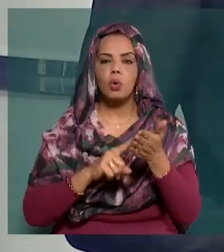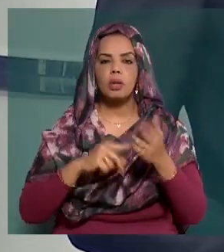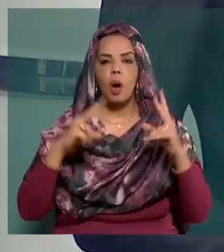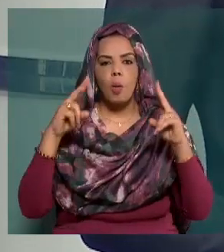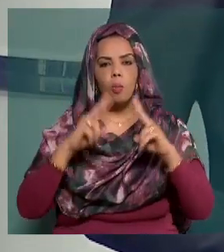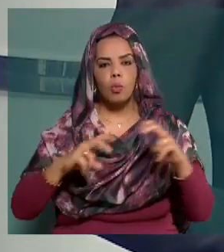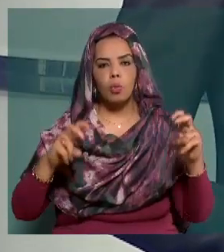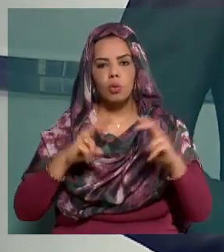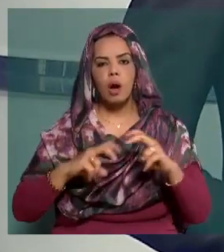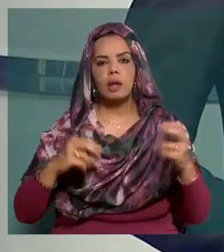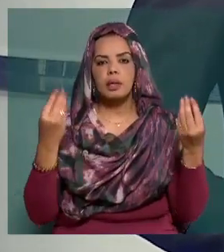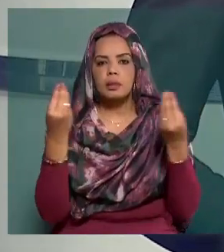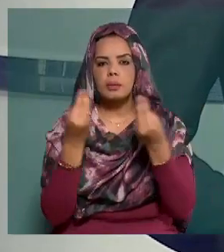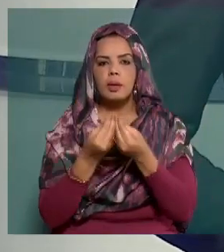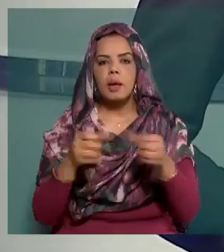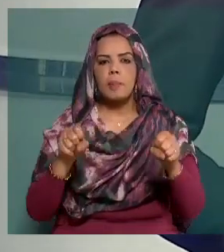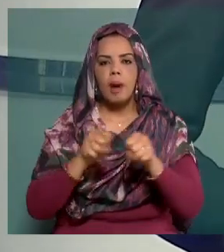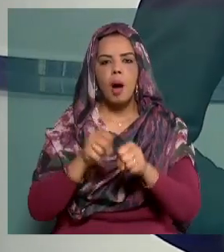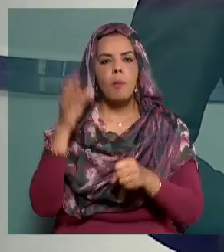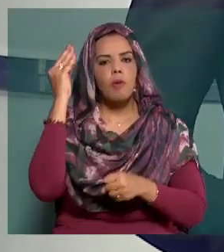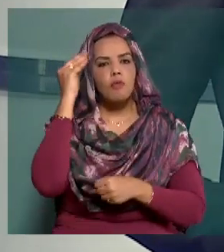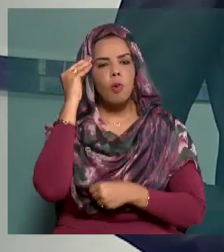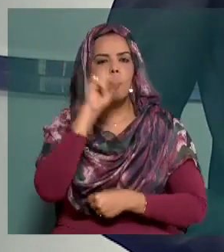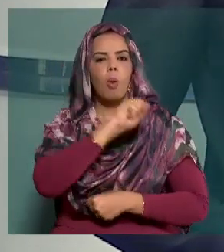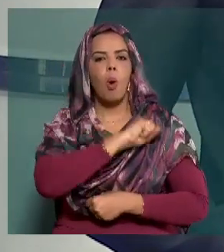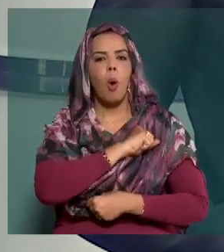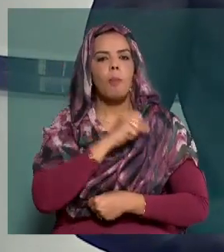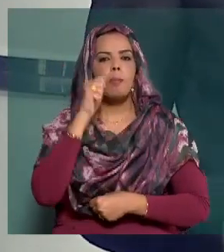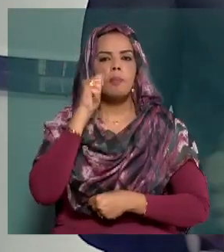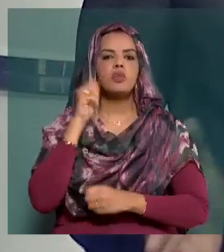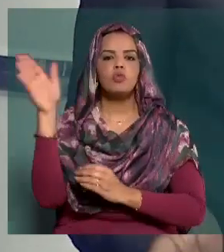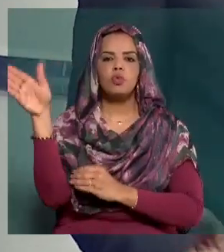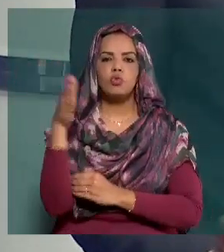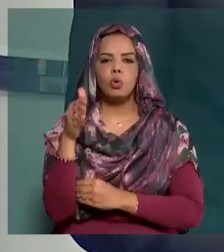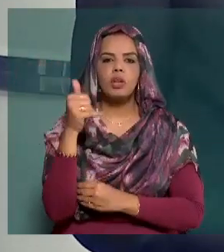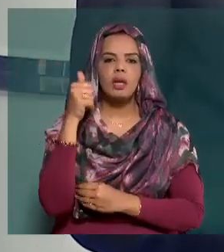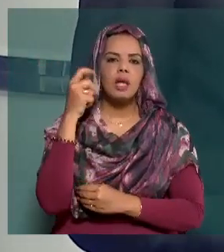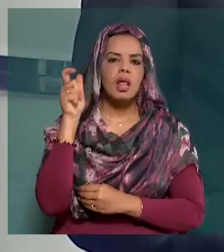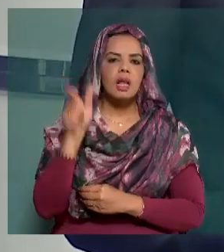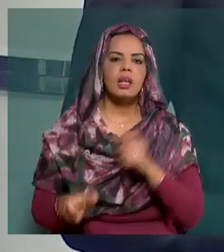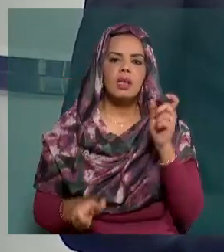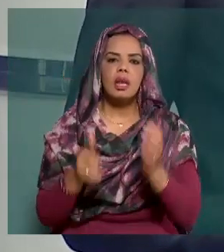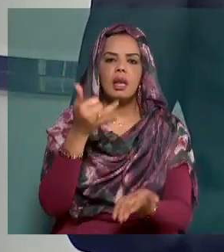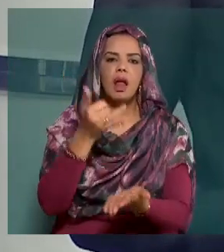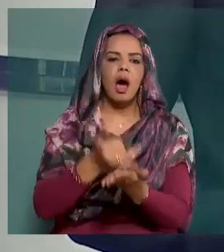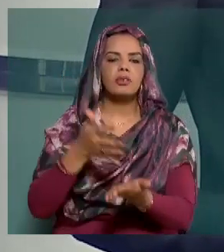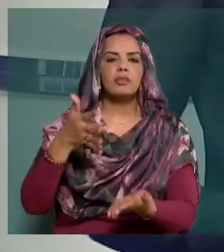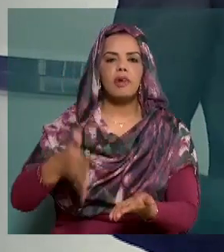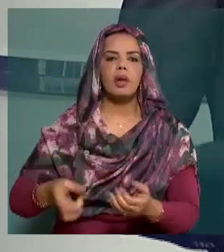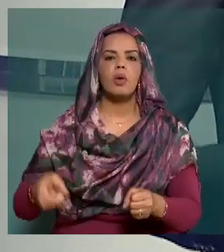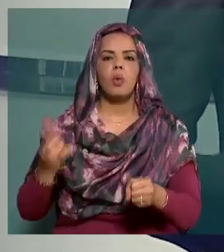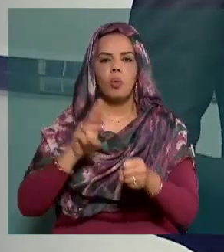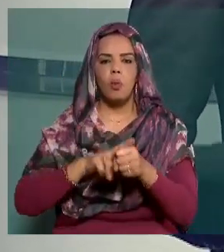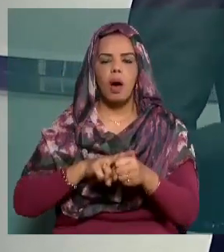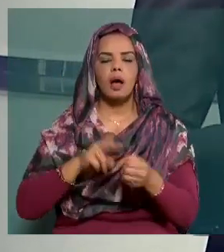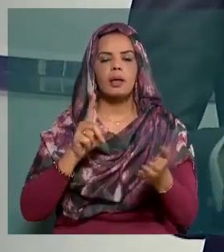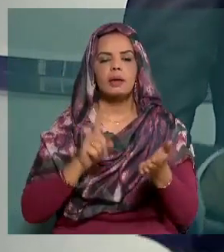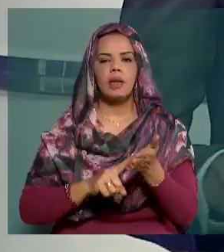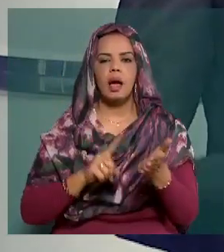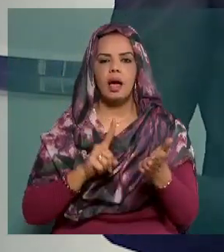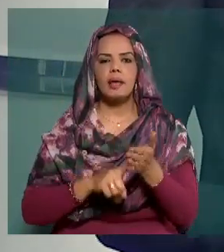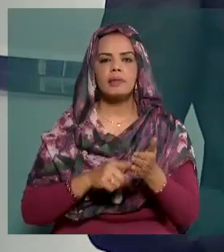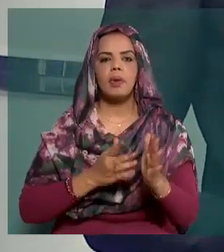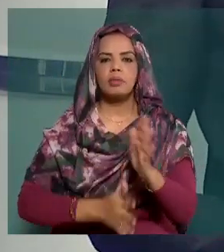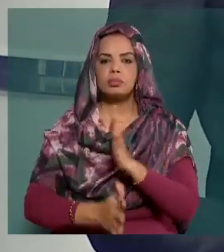ما يتصل بصياغة مفهوم حب الوطن في نفوس الطلاب وتعزيز التربية الوطنية في نفوس النشء. يبدو أن